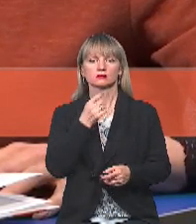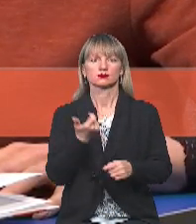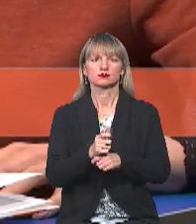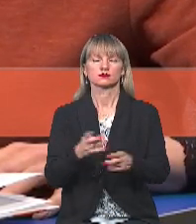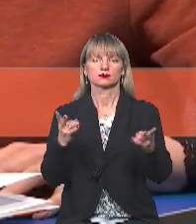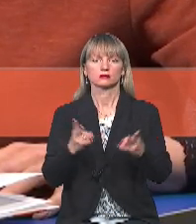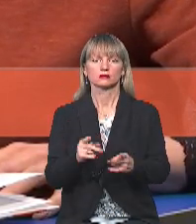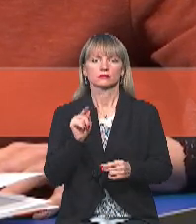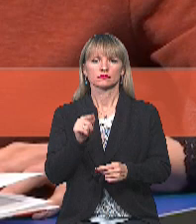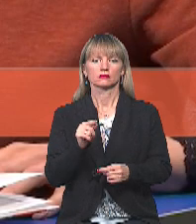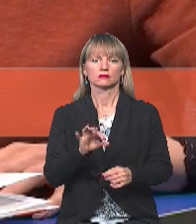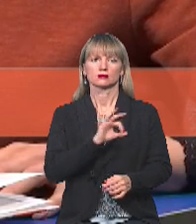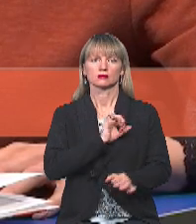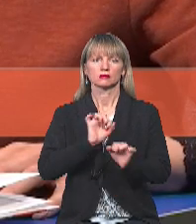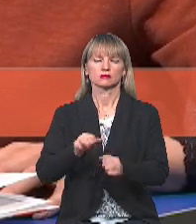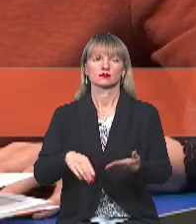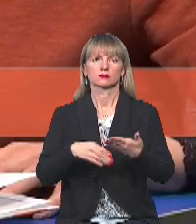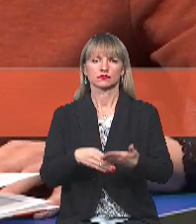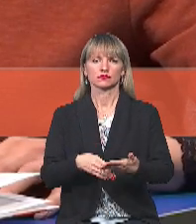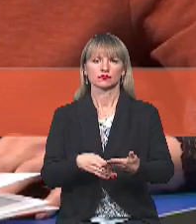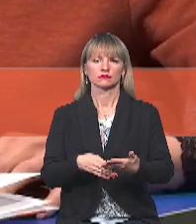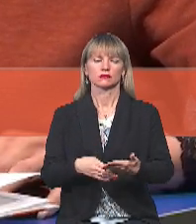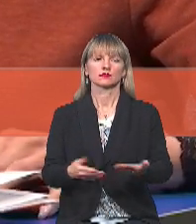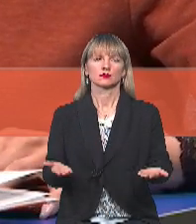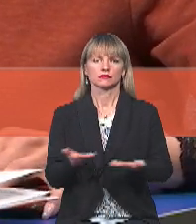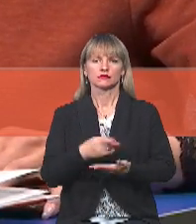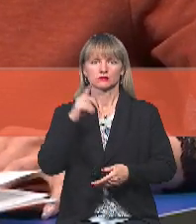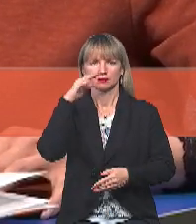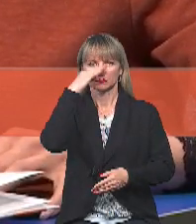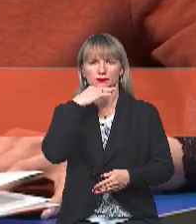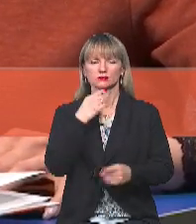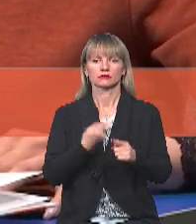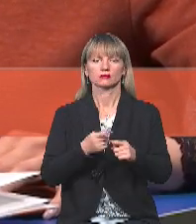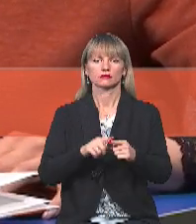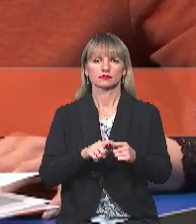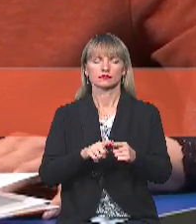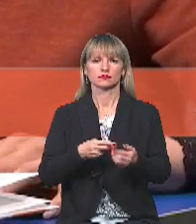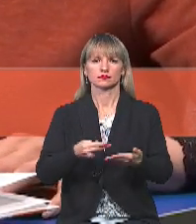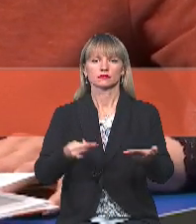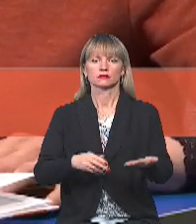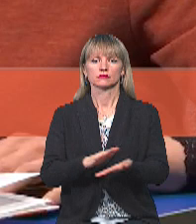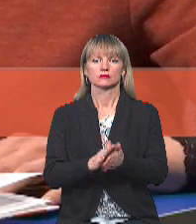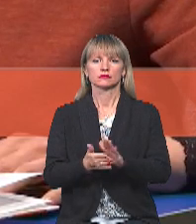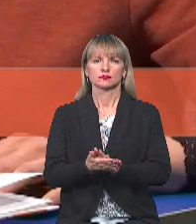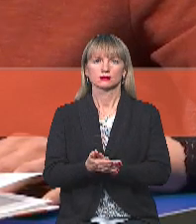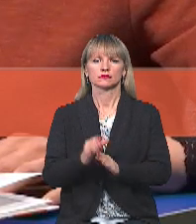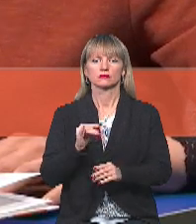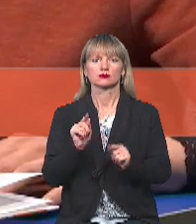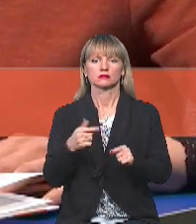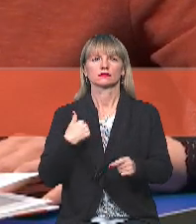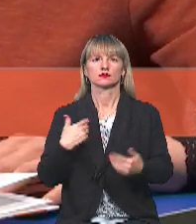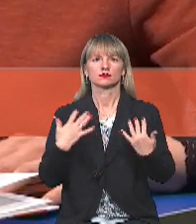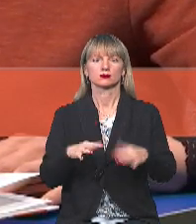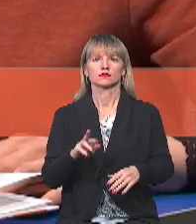дуже потрібна йому адвокатська допомога. Ми з батьком цього хлопця уклали договір, і тоді я